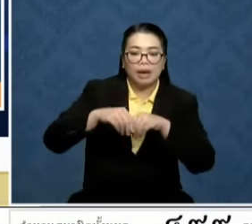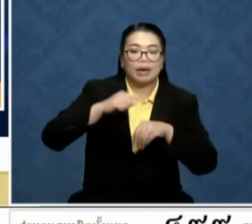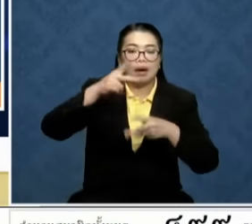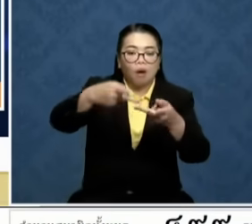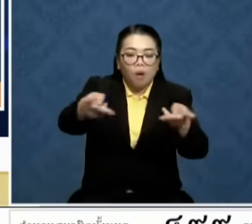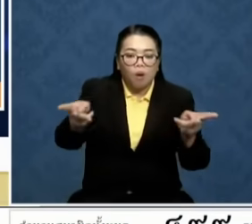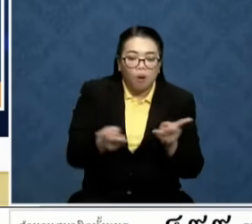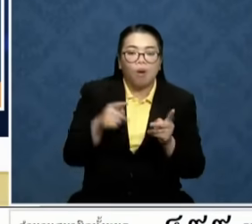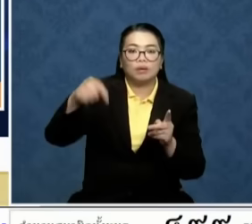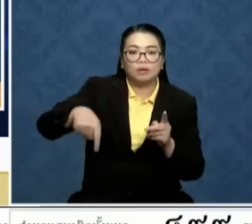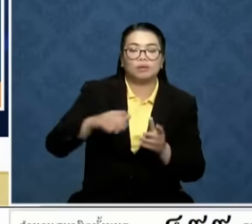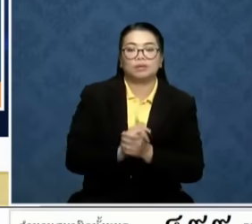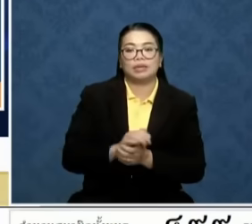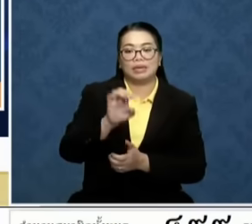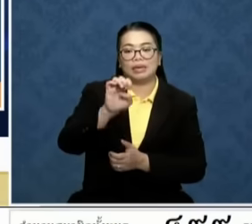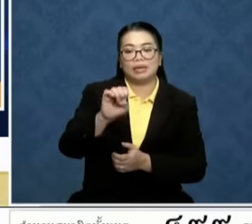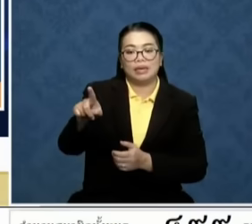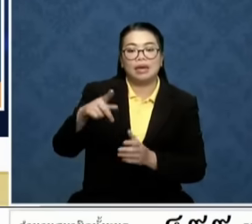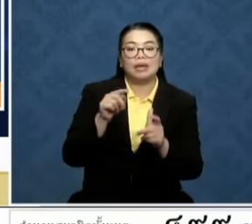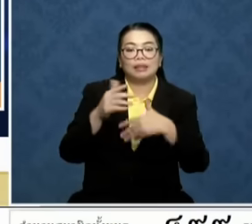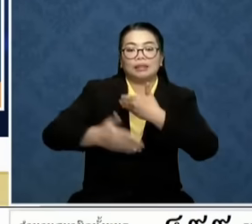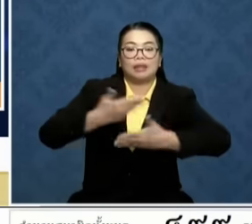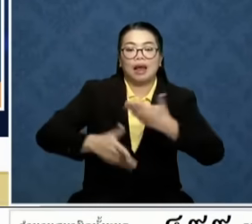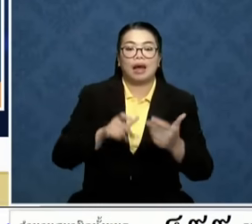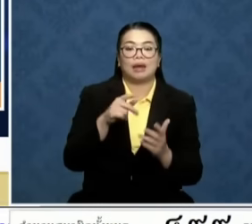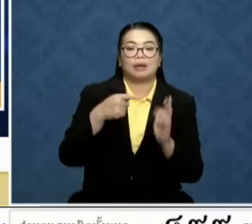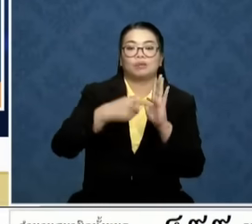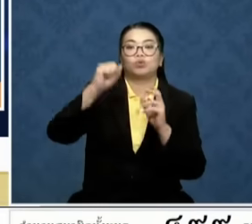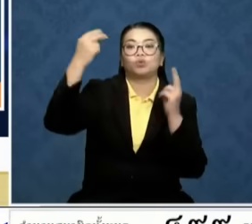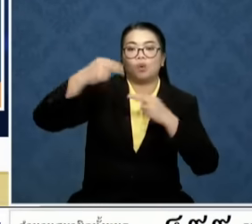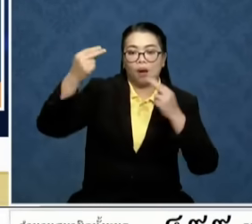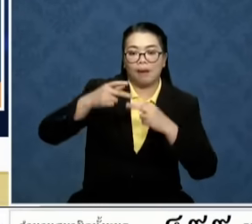ที่ยี่สานอัมพวาสมุทรสงคราม